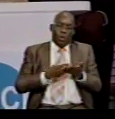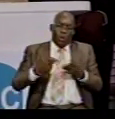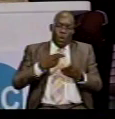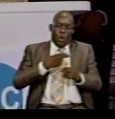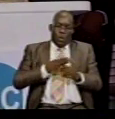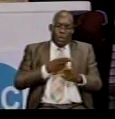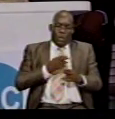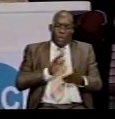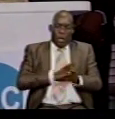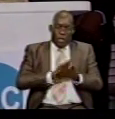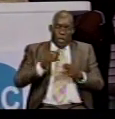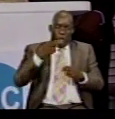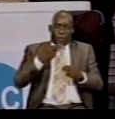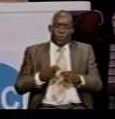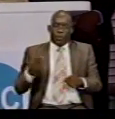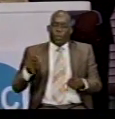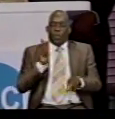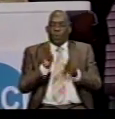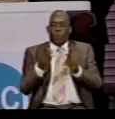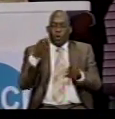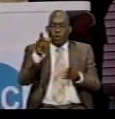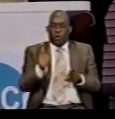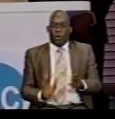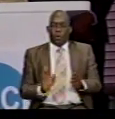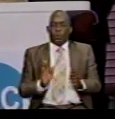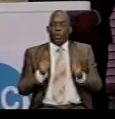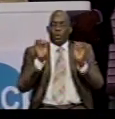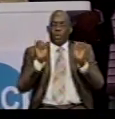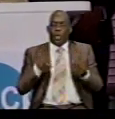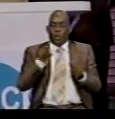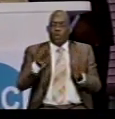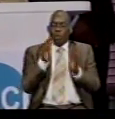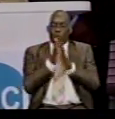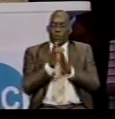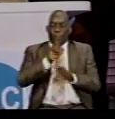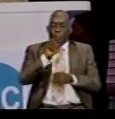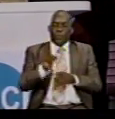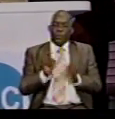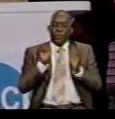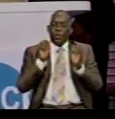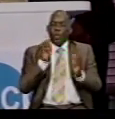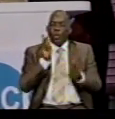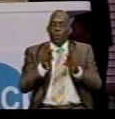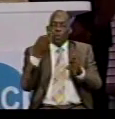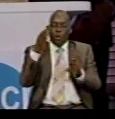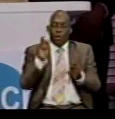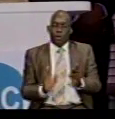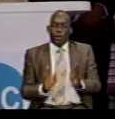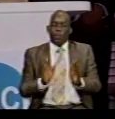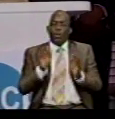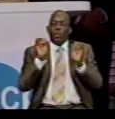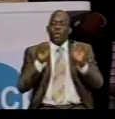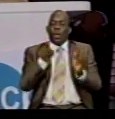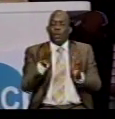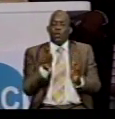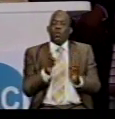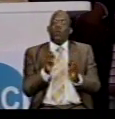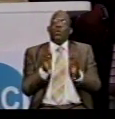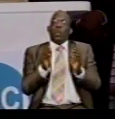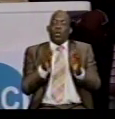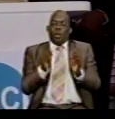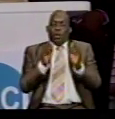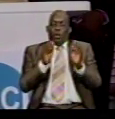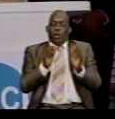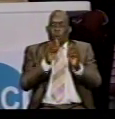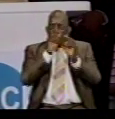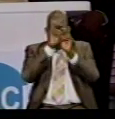pouvez-vous prier? People of God, can you praise the Lord? Peuple de Dieu, pouvons-nous louer le nom du Seigneur? Can you magnify the Lord? Pouvons-nous